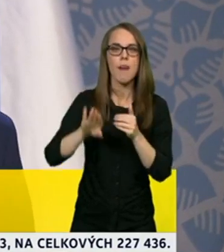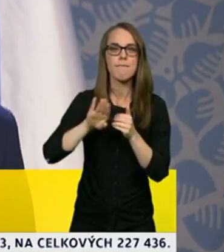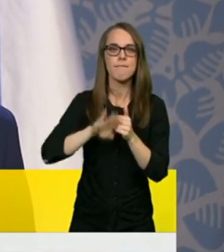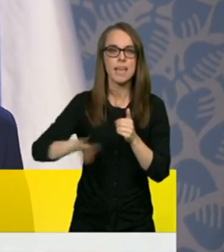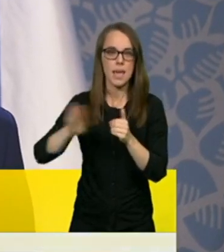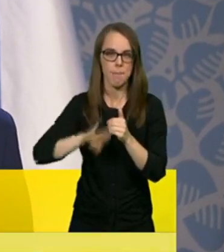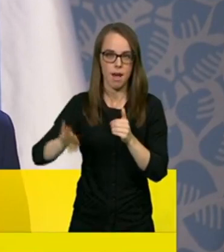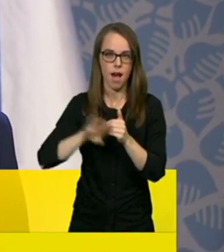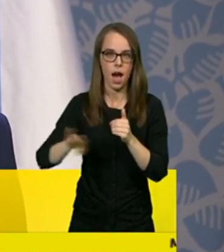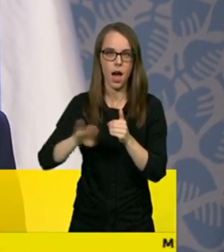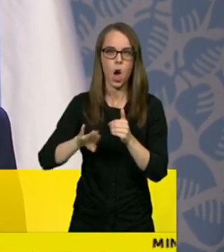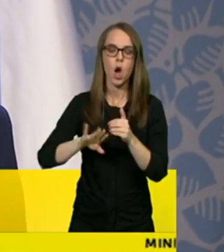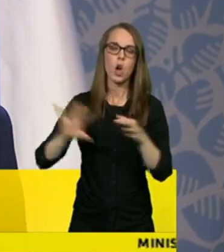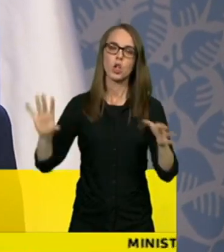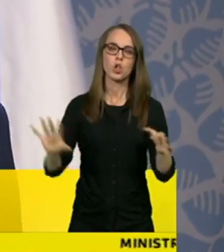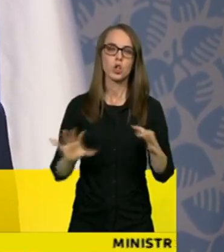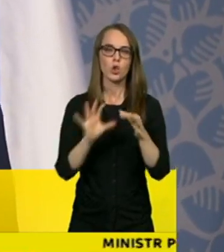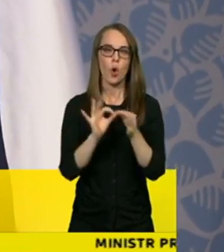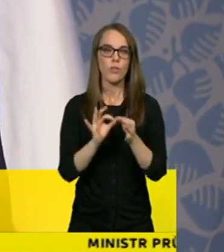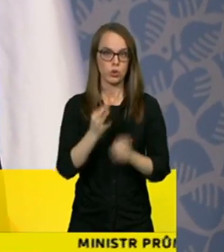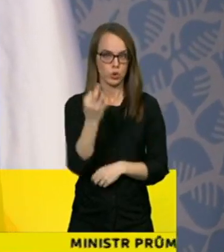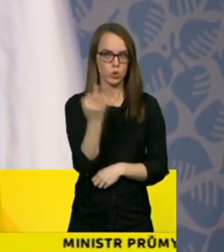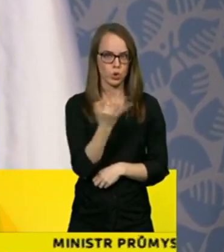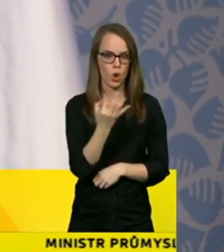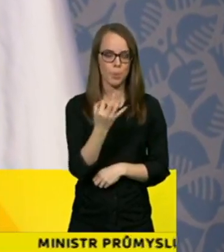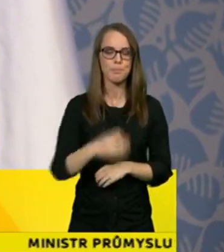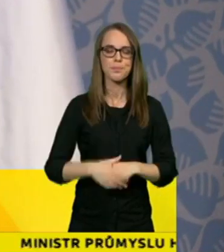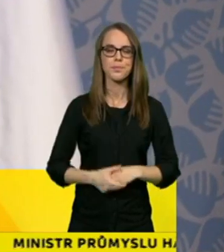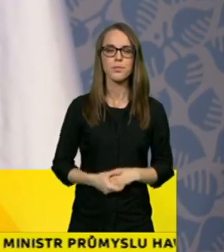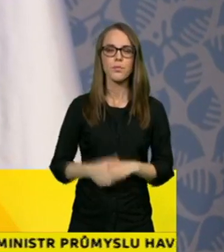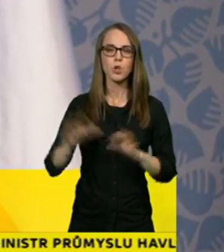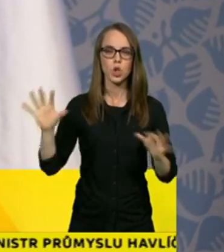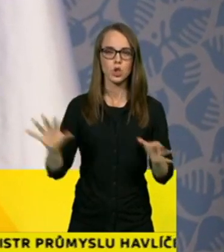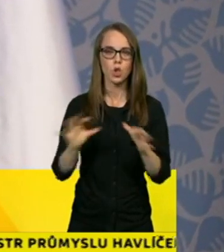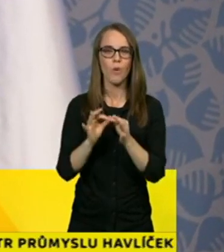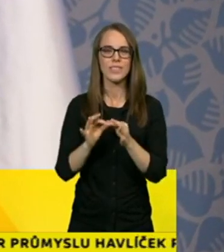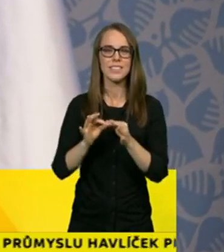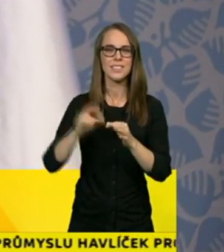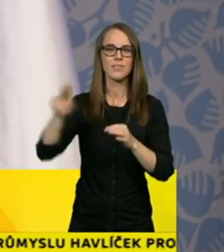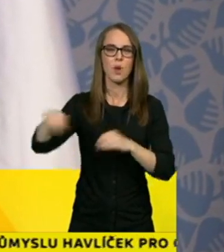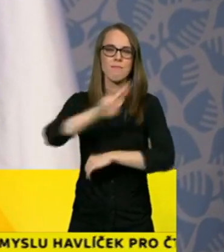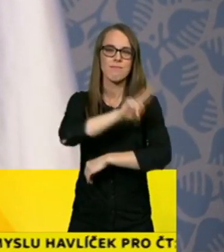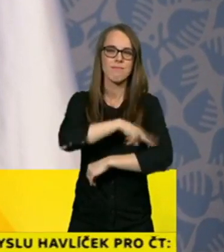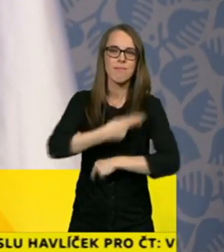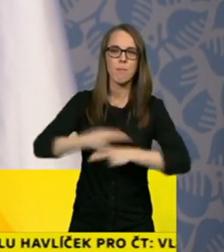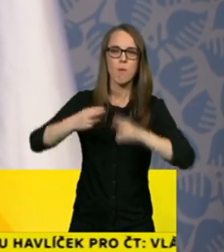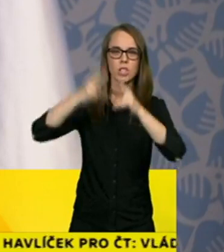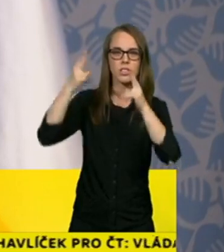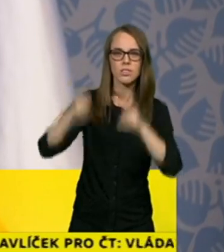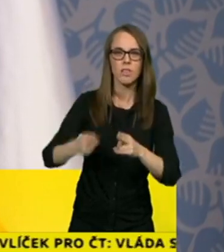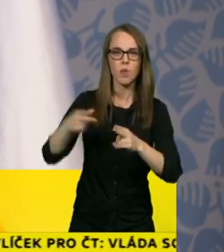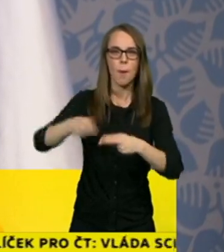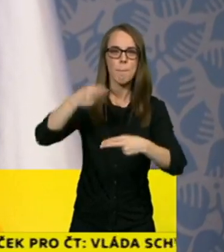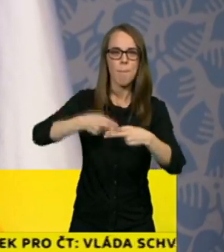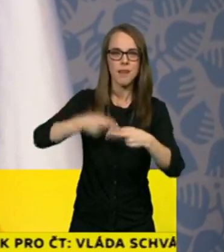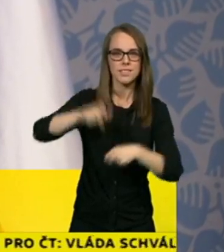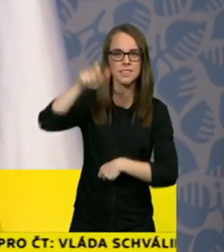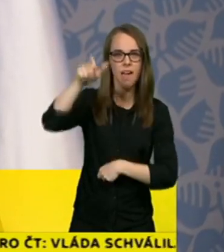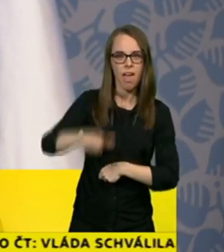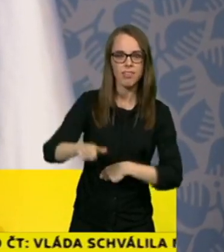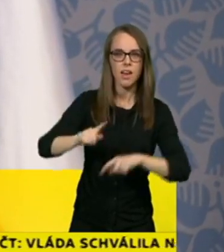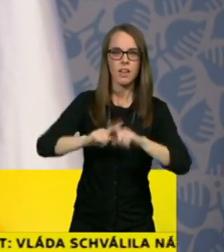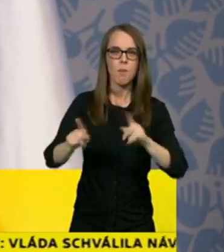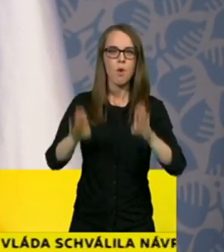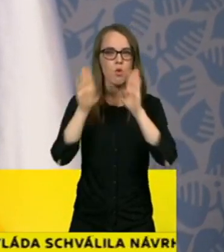se zejména otázky pacientů a zdravotnických pracovníků, kteří nebudou muset po dobu